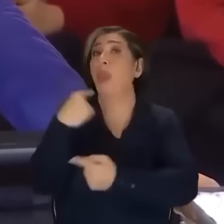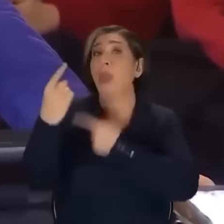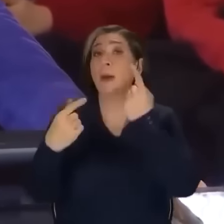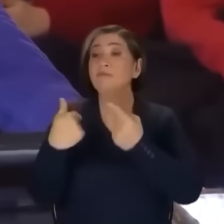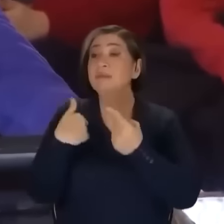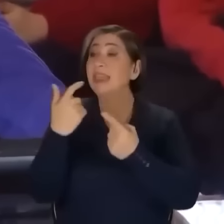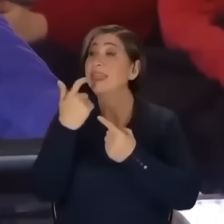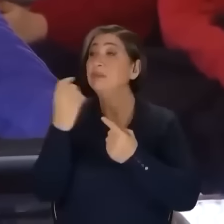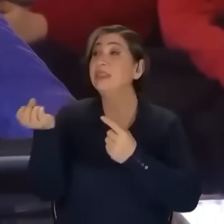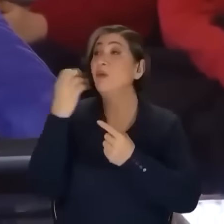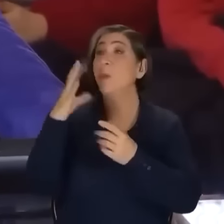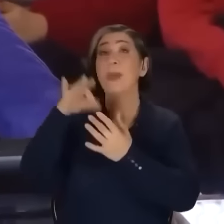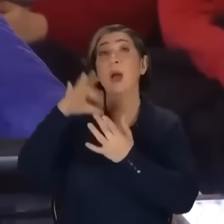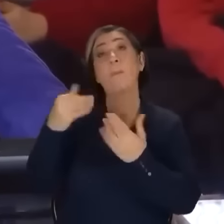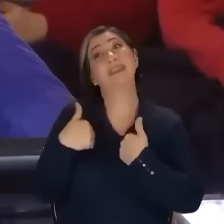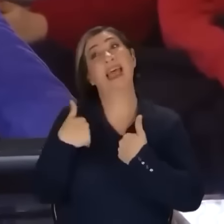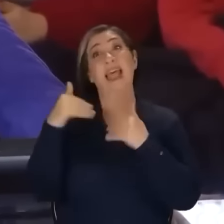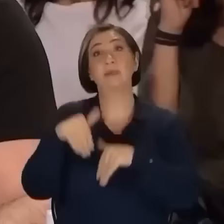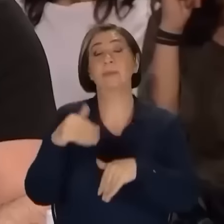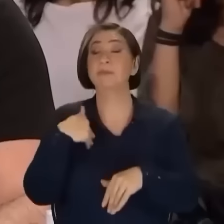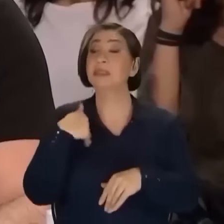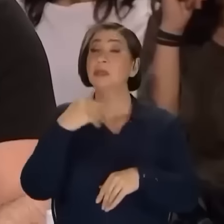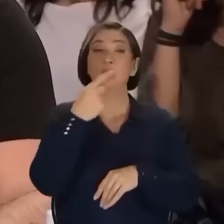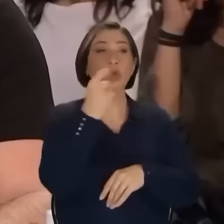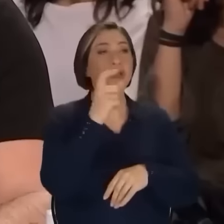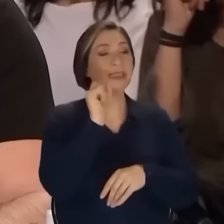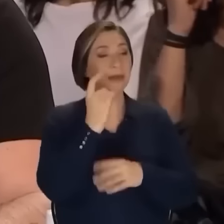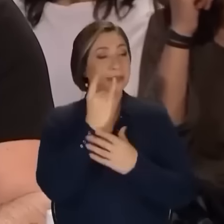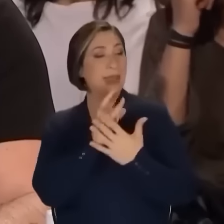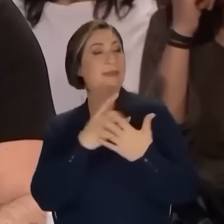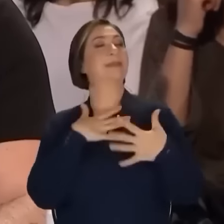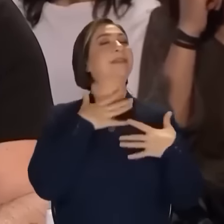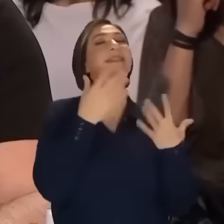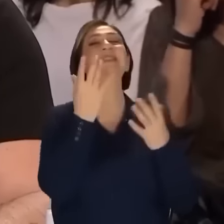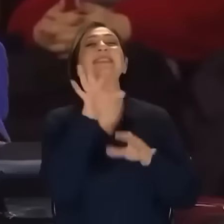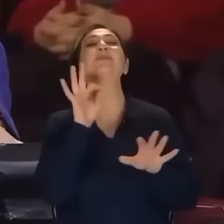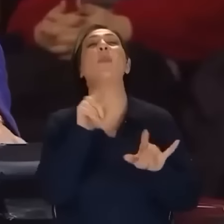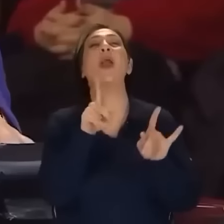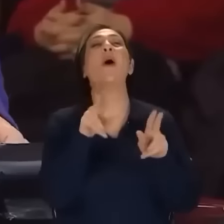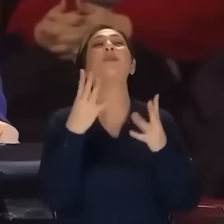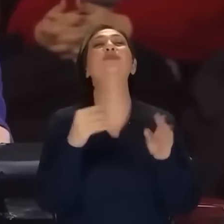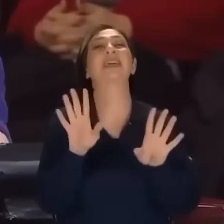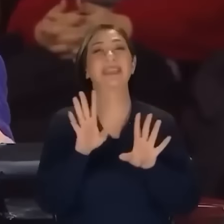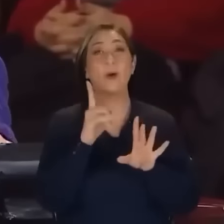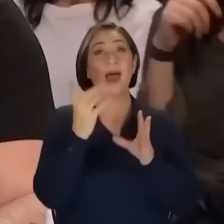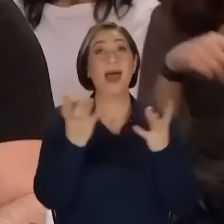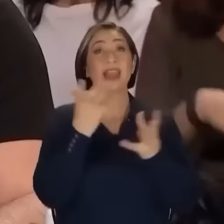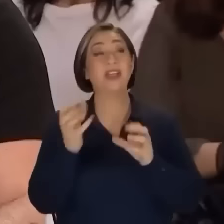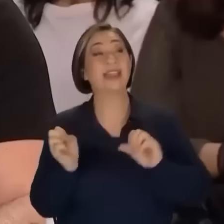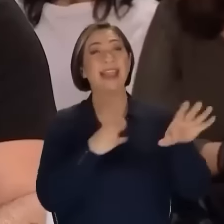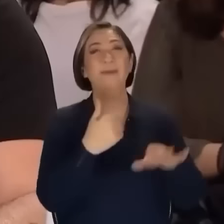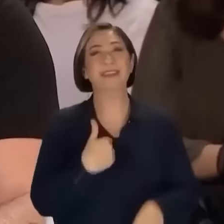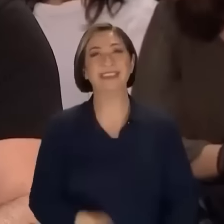bize vurmuş bir şeydir piyangoda bilmiyorum yani biz 90'larda seksii seçmesi Böyle olmayacaktı yani orada ateşe attılar